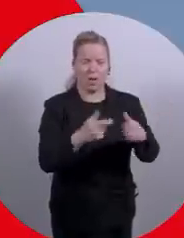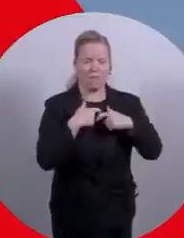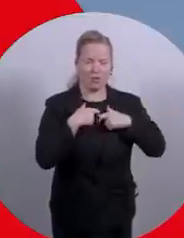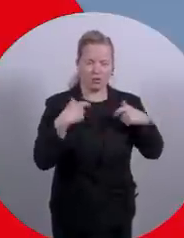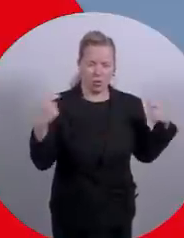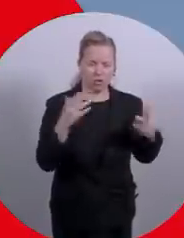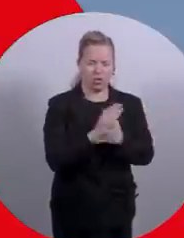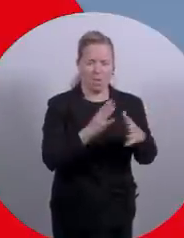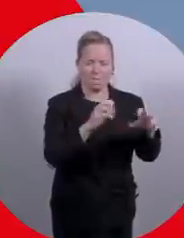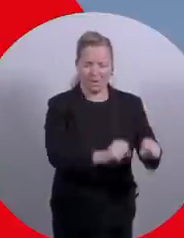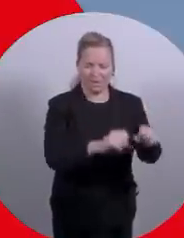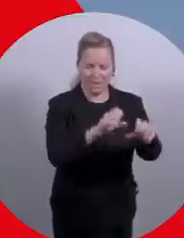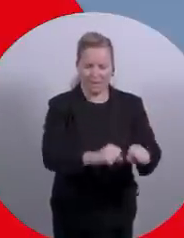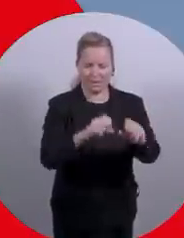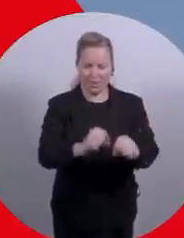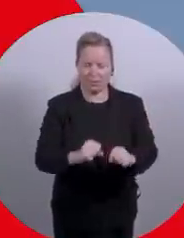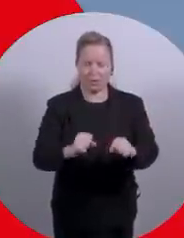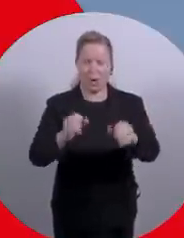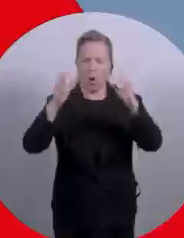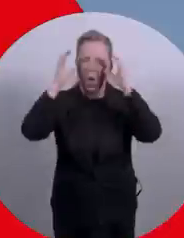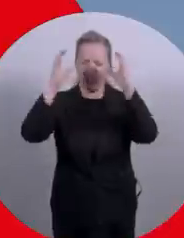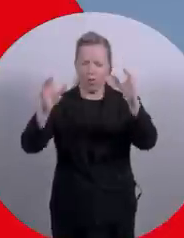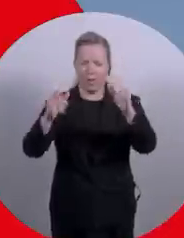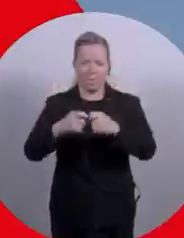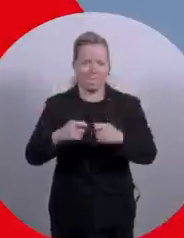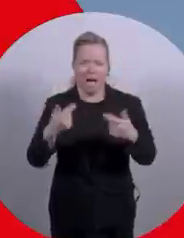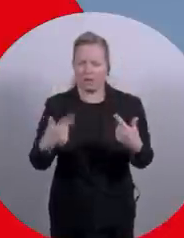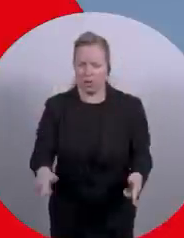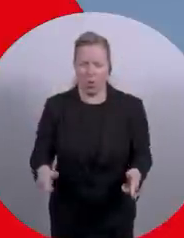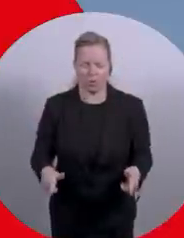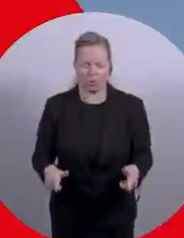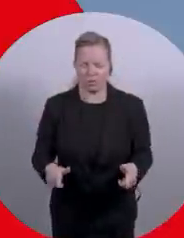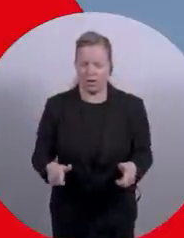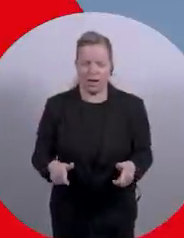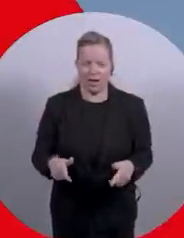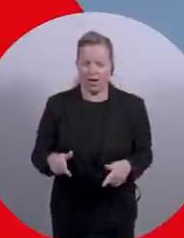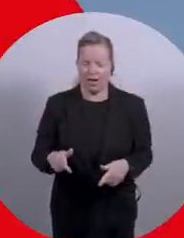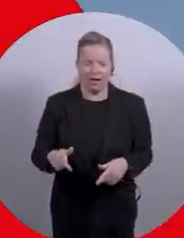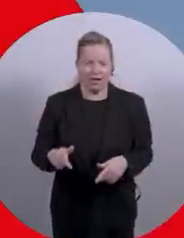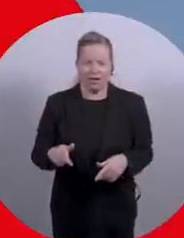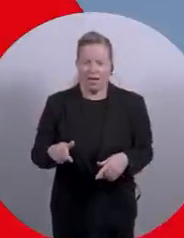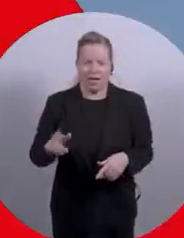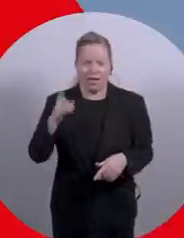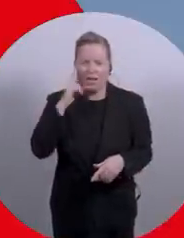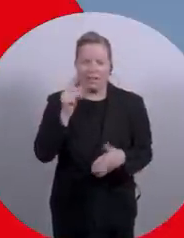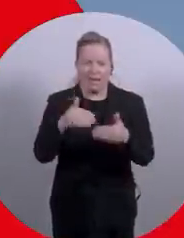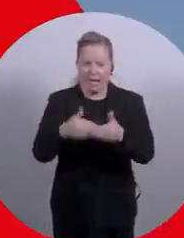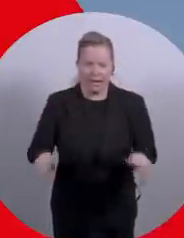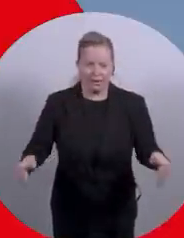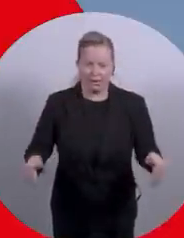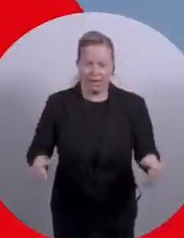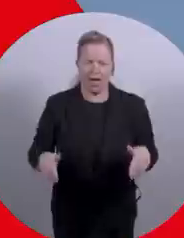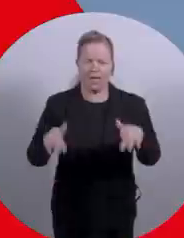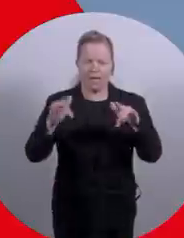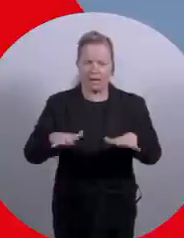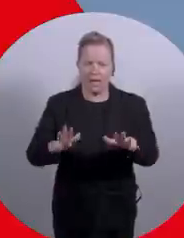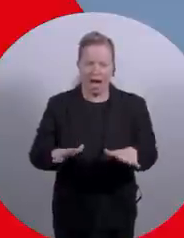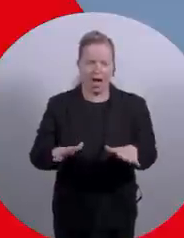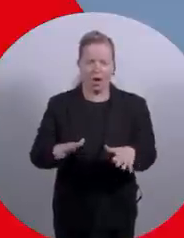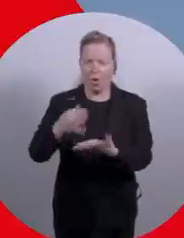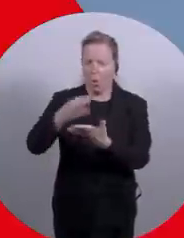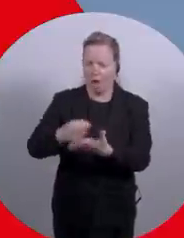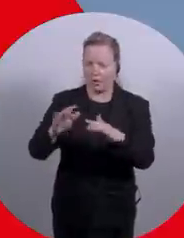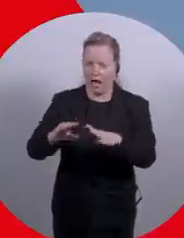die ist maßlos die ÖVP die kennt überhaupt nichts wenn irgendwo in einen Amt er Schreibtisch frei